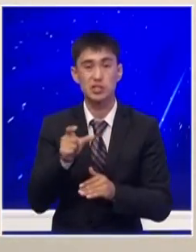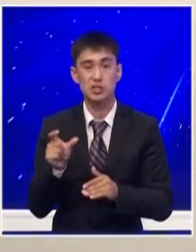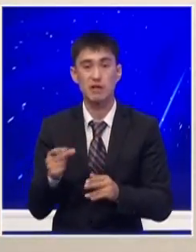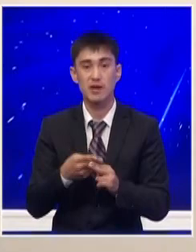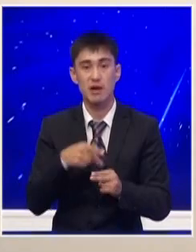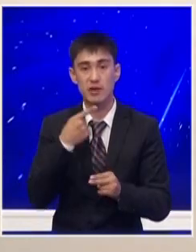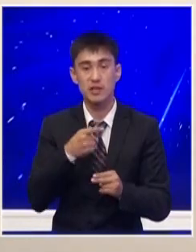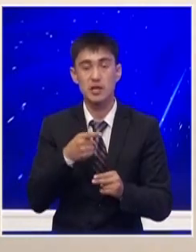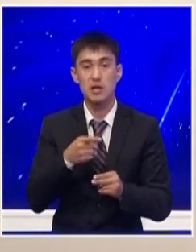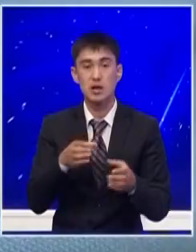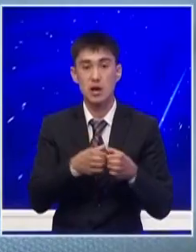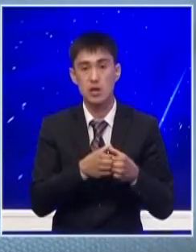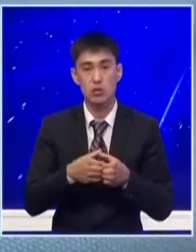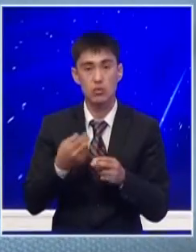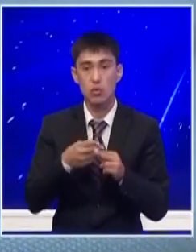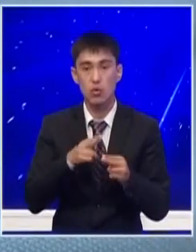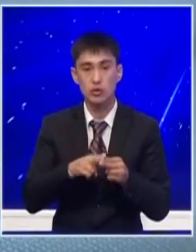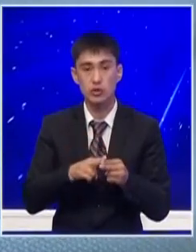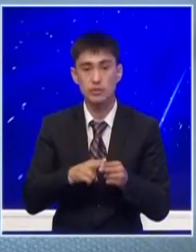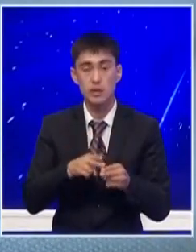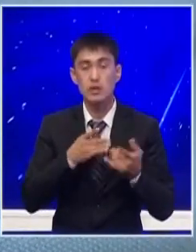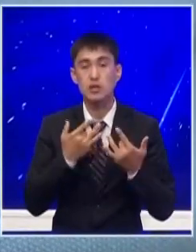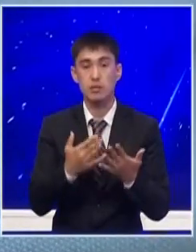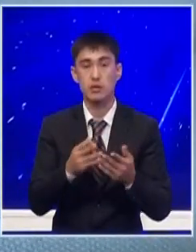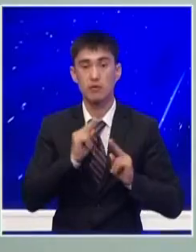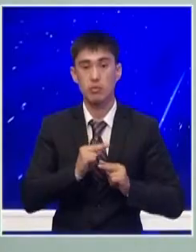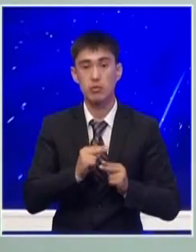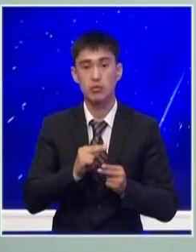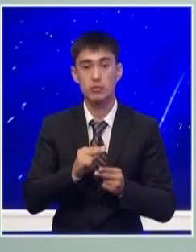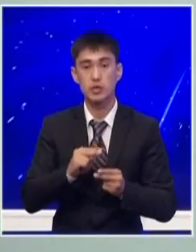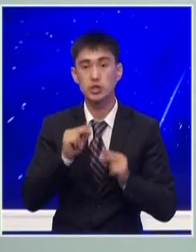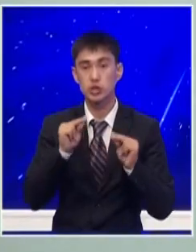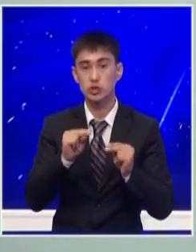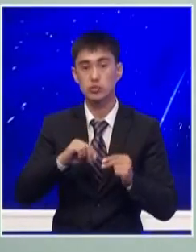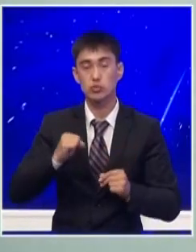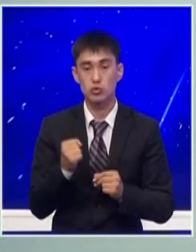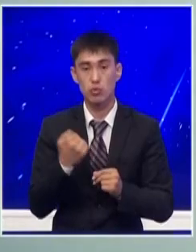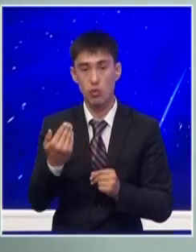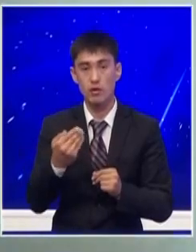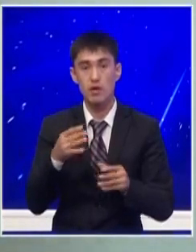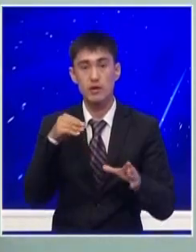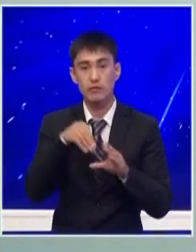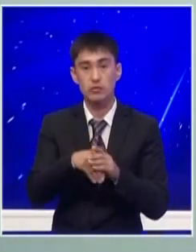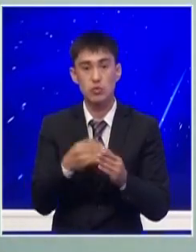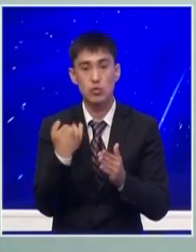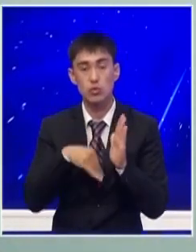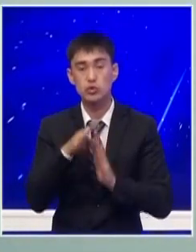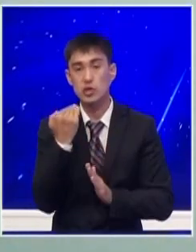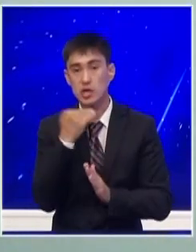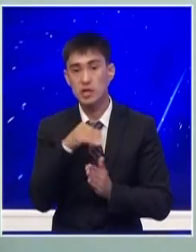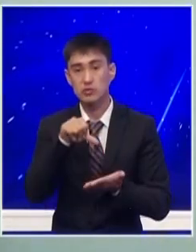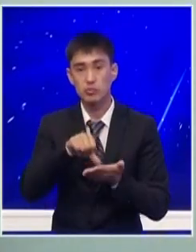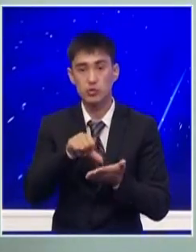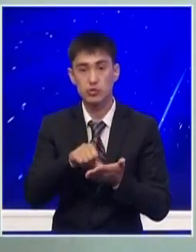как отмечают коллеги, он очень требователен в работе и честен в дружбе. Словом, в нем совместились лучшие качества,